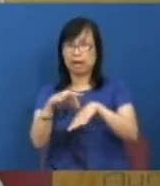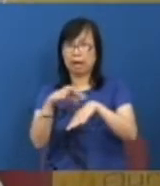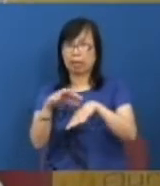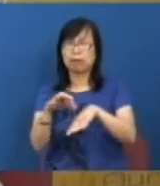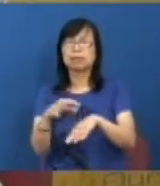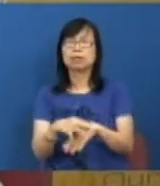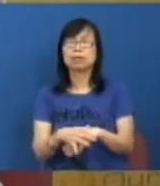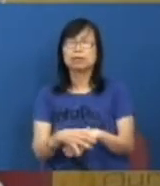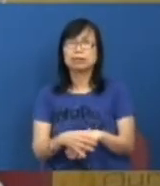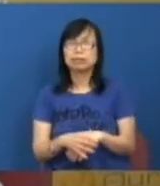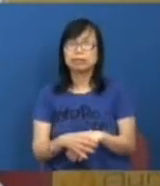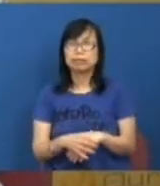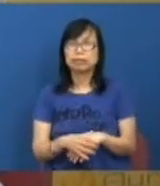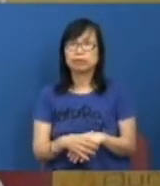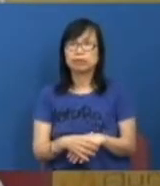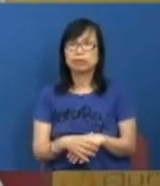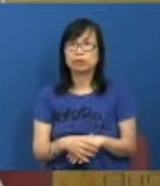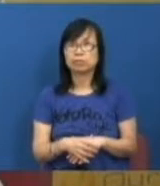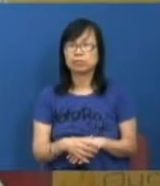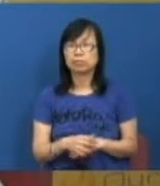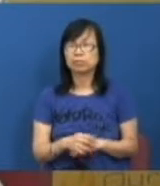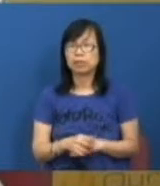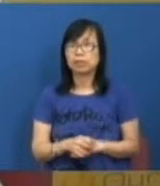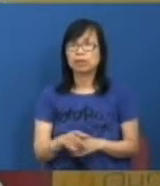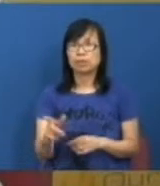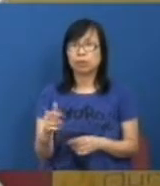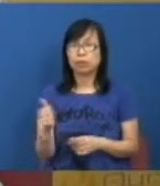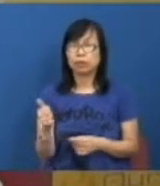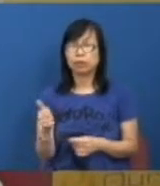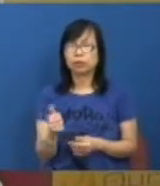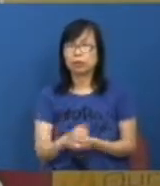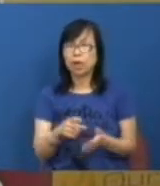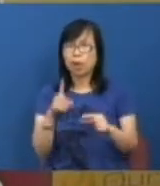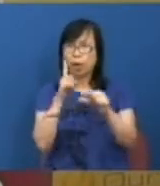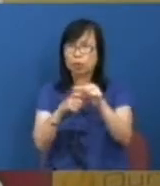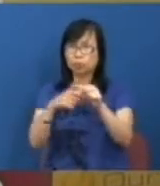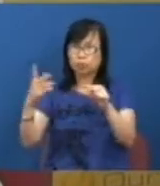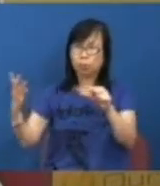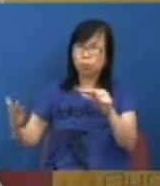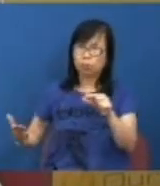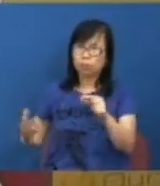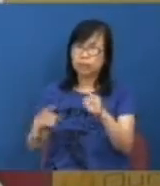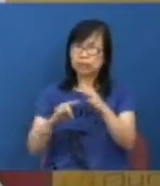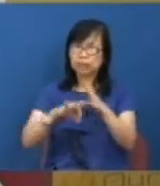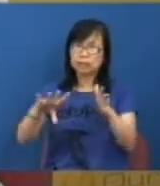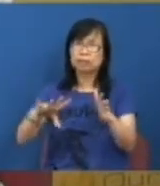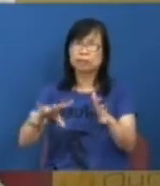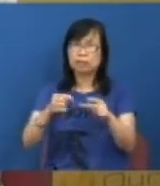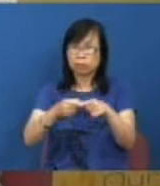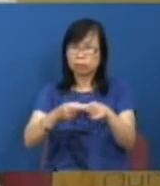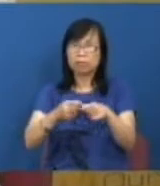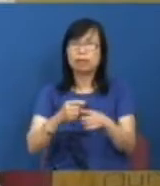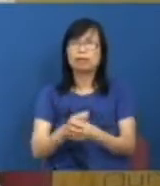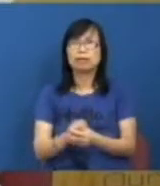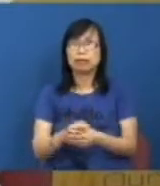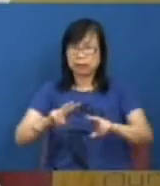荷包度嘅。咁啊～其實都幾贏喎，因為我知道咧，中電電力公司其實佢哋某個程度上咧，而家